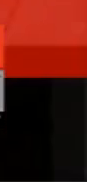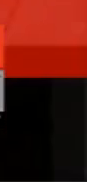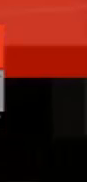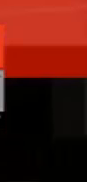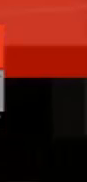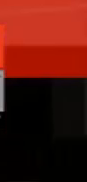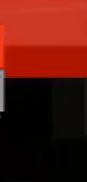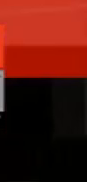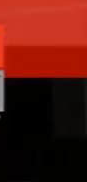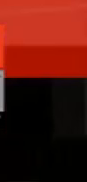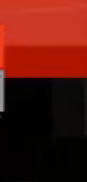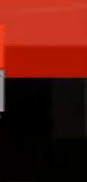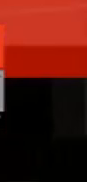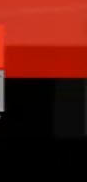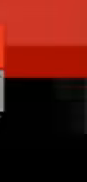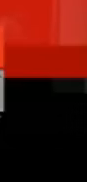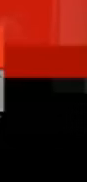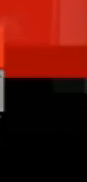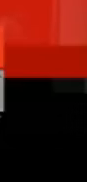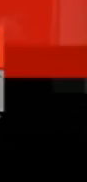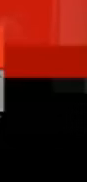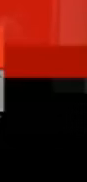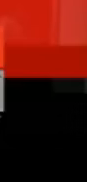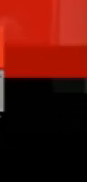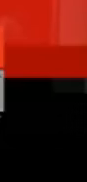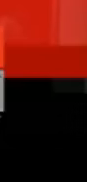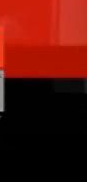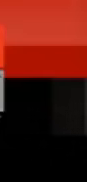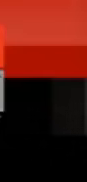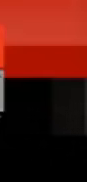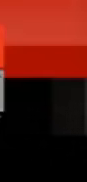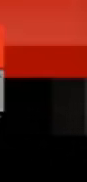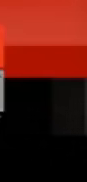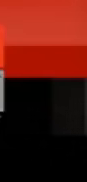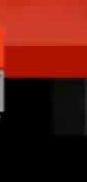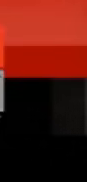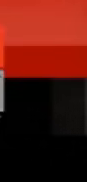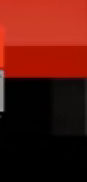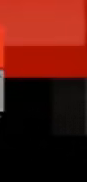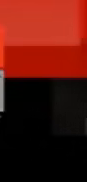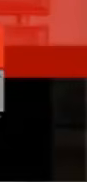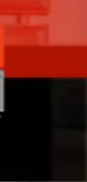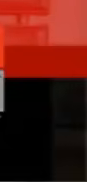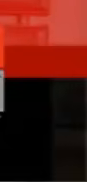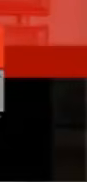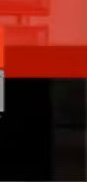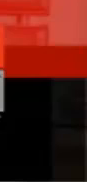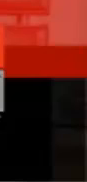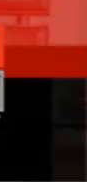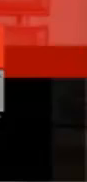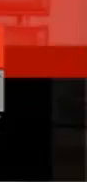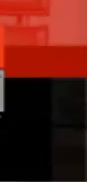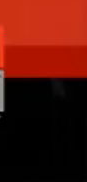সংকটে লিজের কিস্তি রক্ষণাবেক্ষণ ও ব্যাংক ঋণের ব্যয় সামাল দিতে পারছে না বিমান সংস্থাগুলো, আলাদা প্রণোদনা প্যাকেজের দাবি।